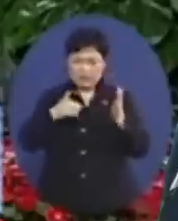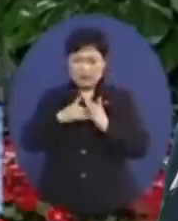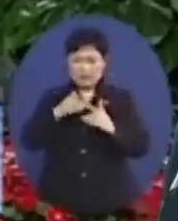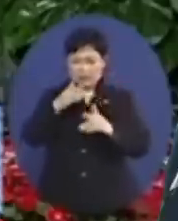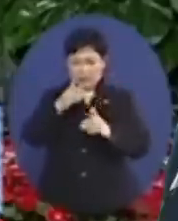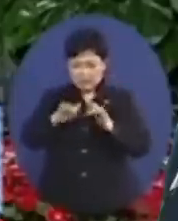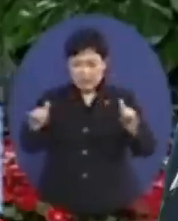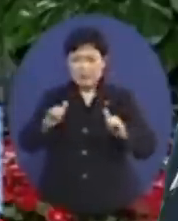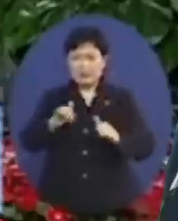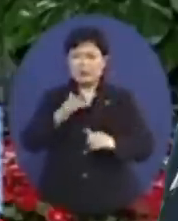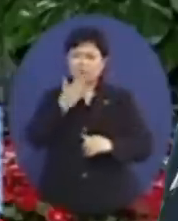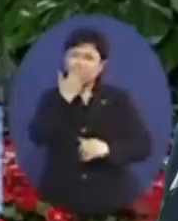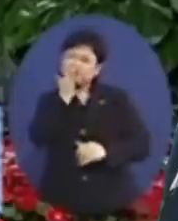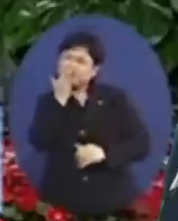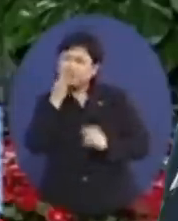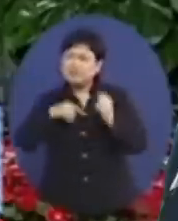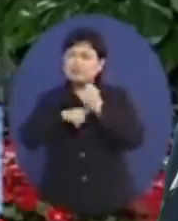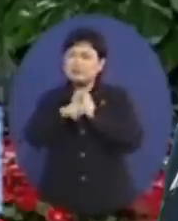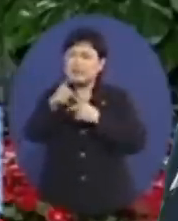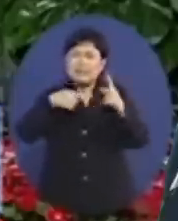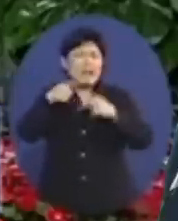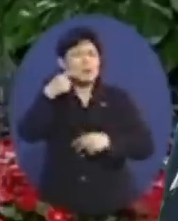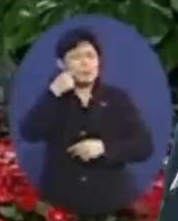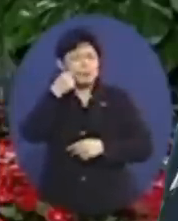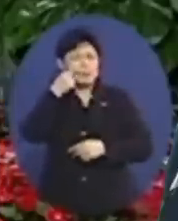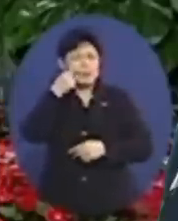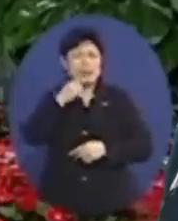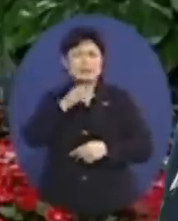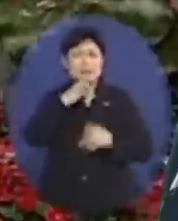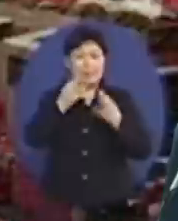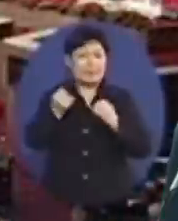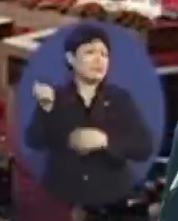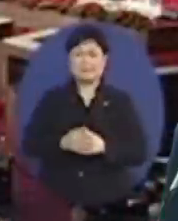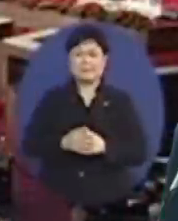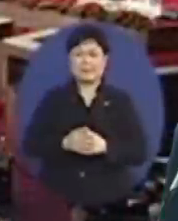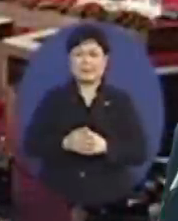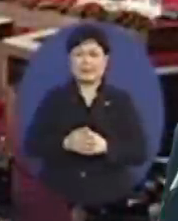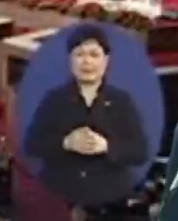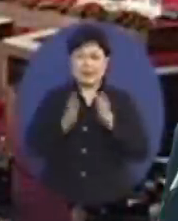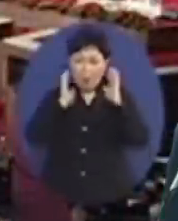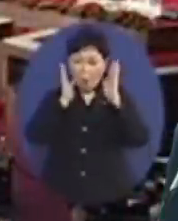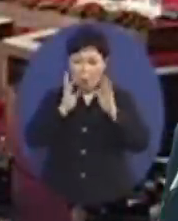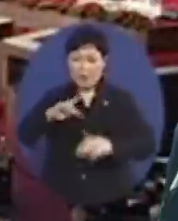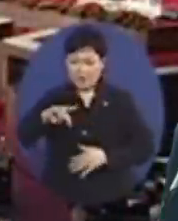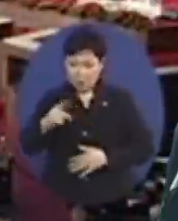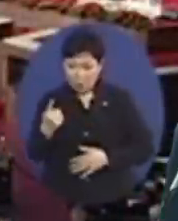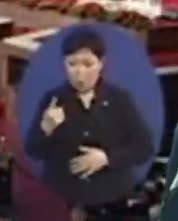도무지 이해가 안 됩니다. 그렇게 많이 듣고 그렇게 많이 공부를 했는데도